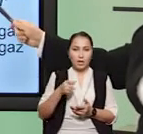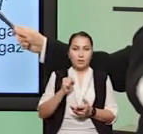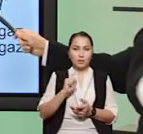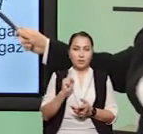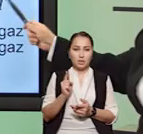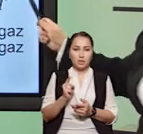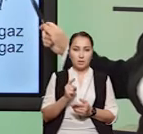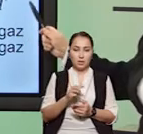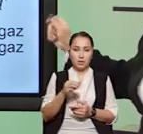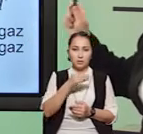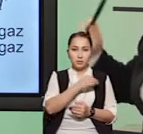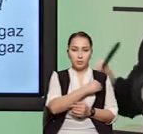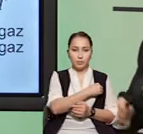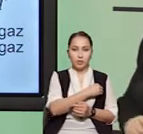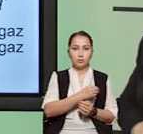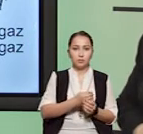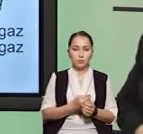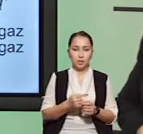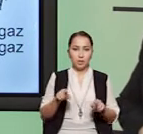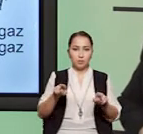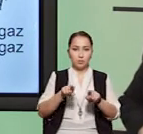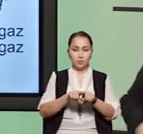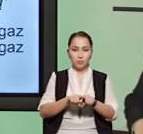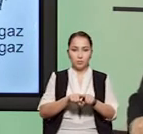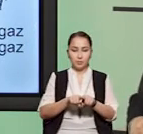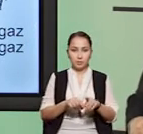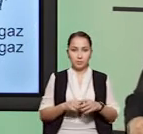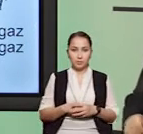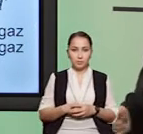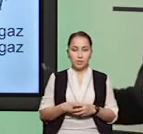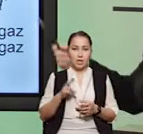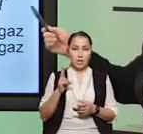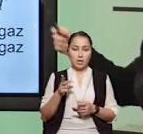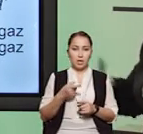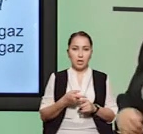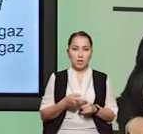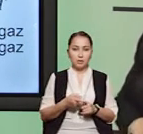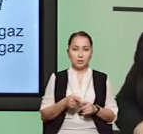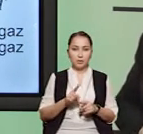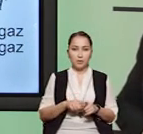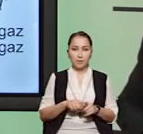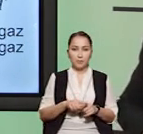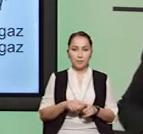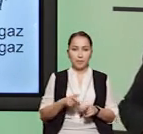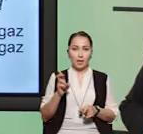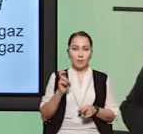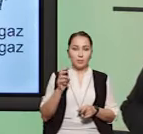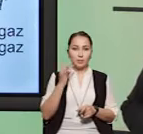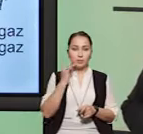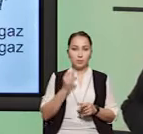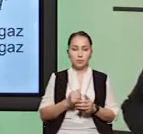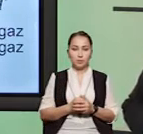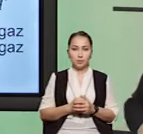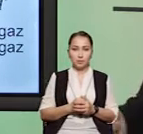gaz konsentratsiyasi va temperaturasiga to'g'ri proporsional ekan. K bu yerda Boltzmann